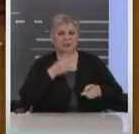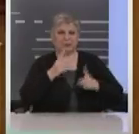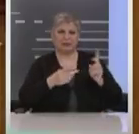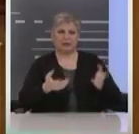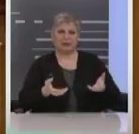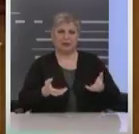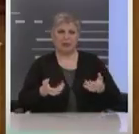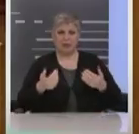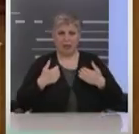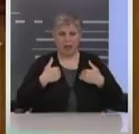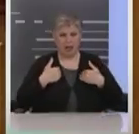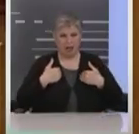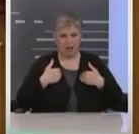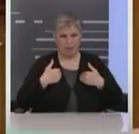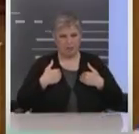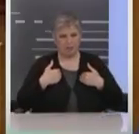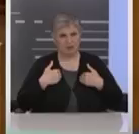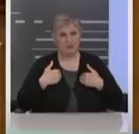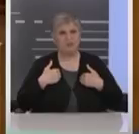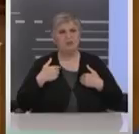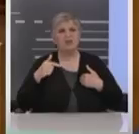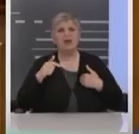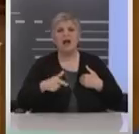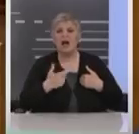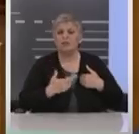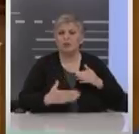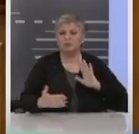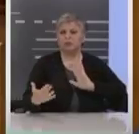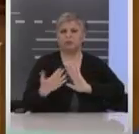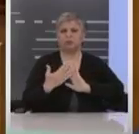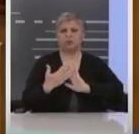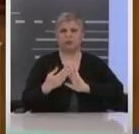να ψηφίσουμε το γεγονός αυτό